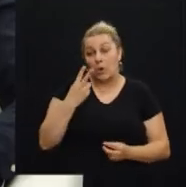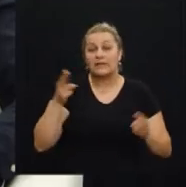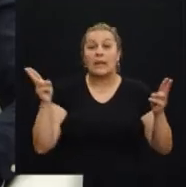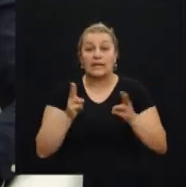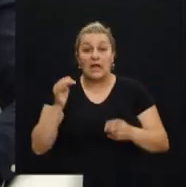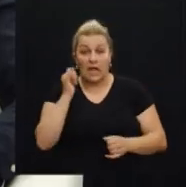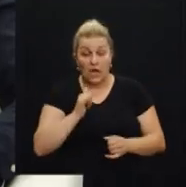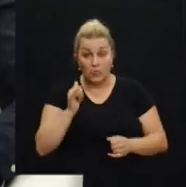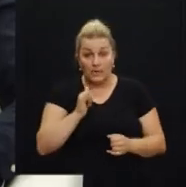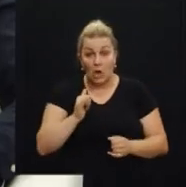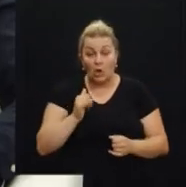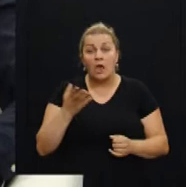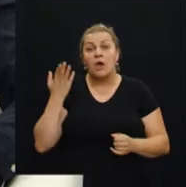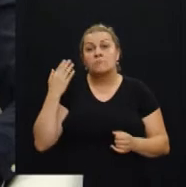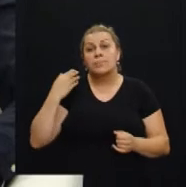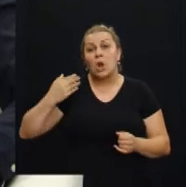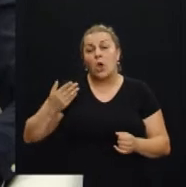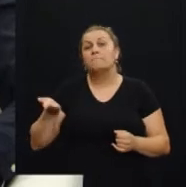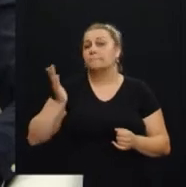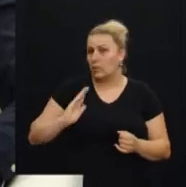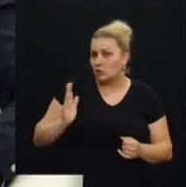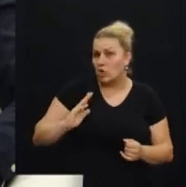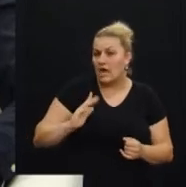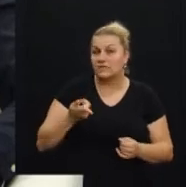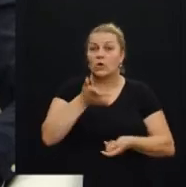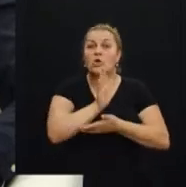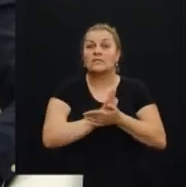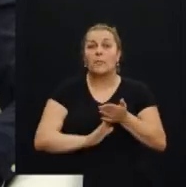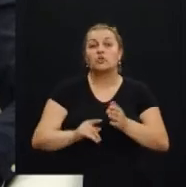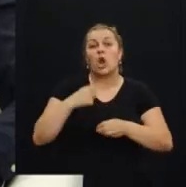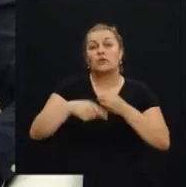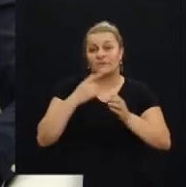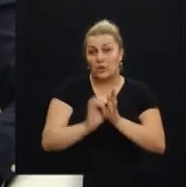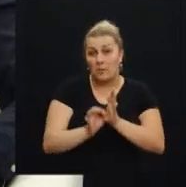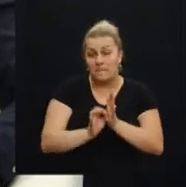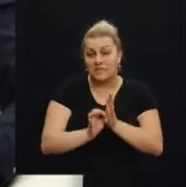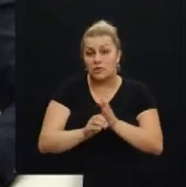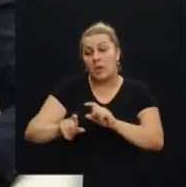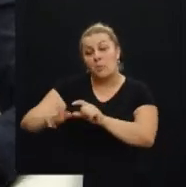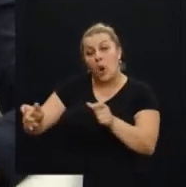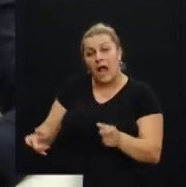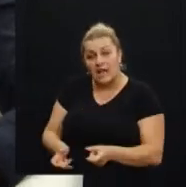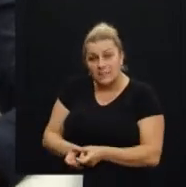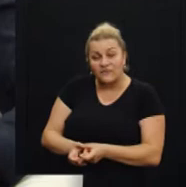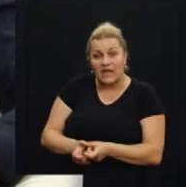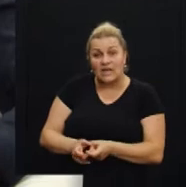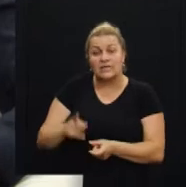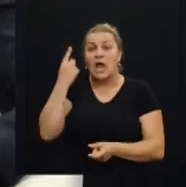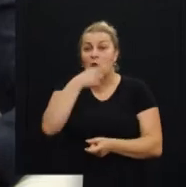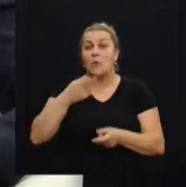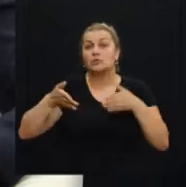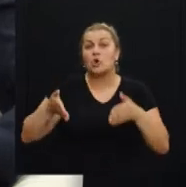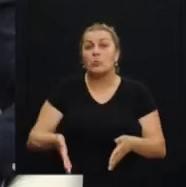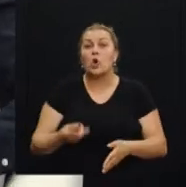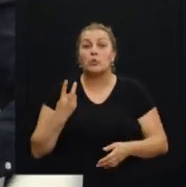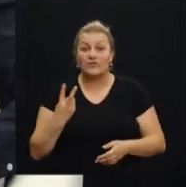kratak prilog, bilo je dostojanstveno, započelo je svetim misnim slavljem, polaganje vijenaca na omiškom groblju